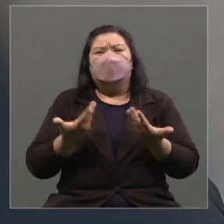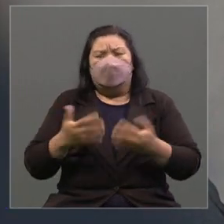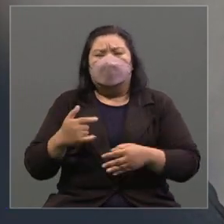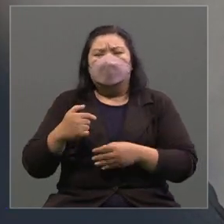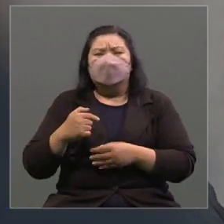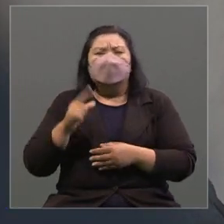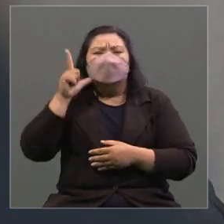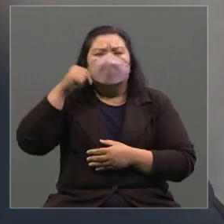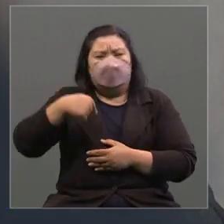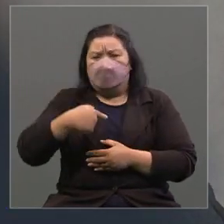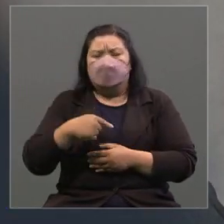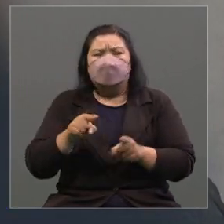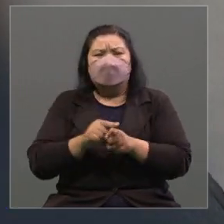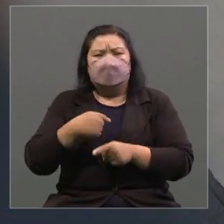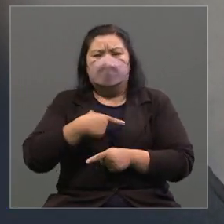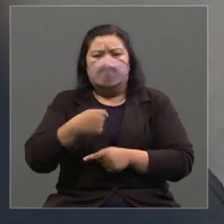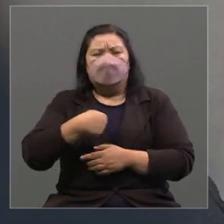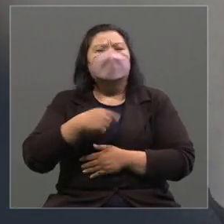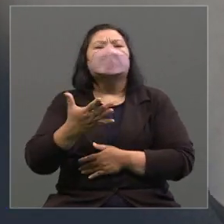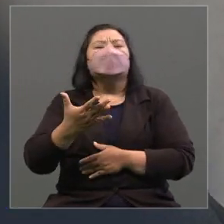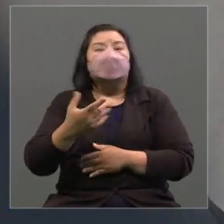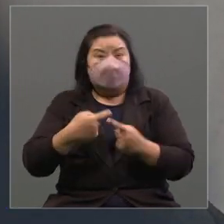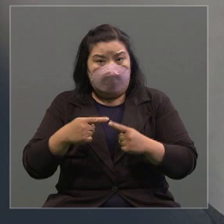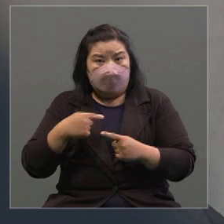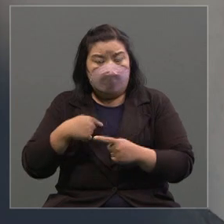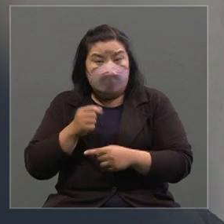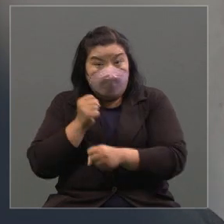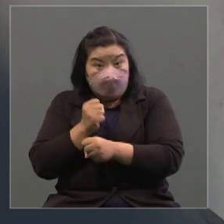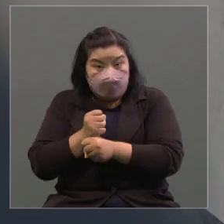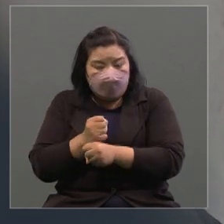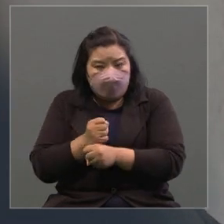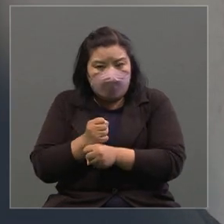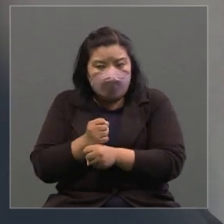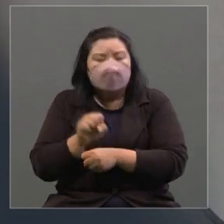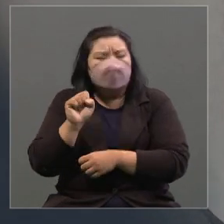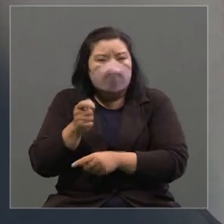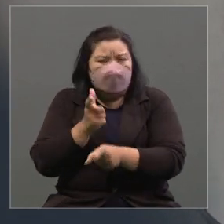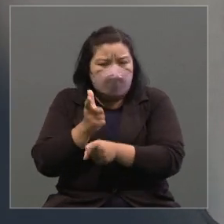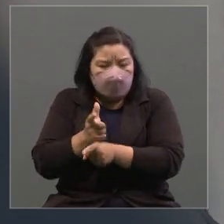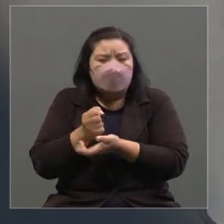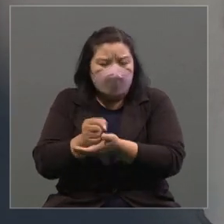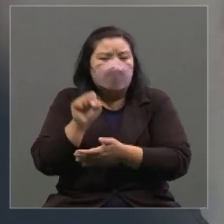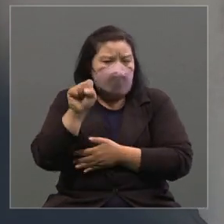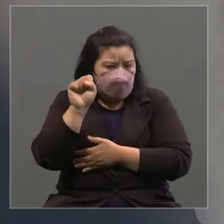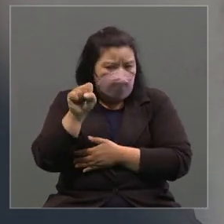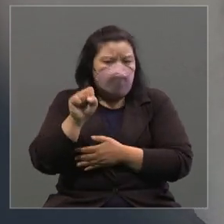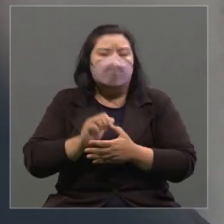อบ ทั้งที่เราก็เป็นคนหาเลี้ยง ใช่ทำกินอยู่ด้วยกันที่นู่นที่หุบเขาที่บ้